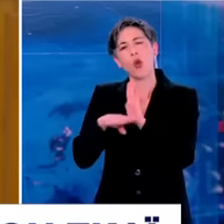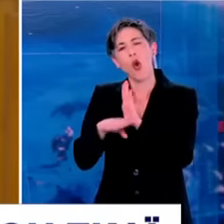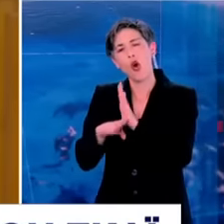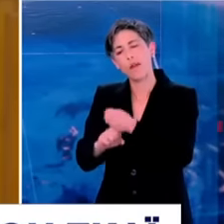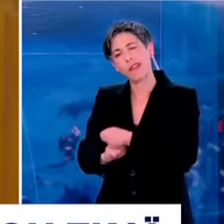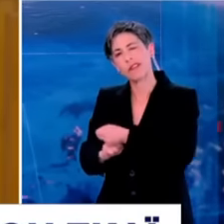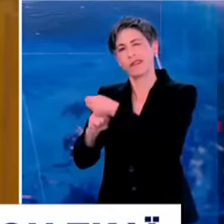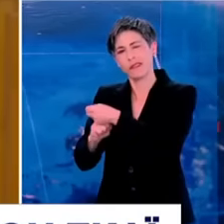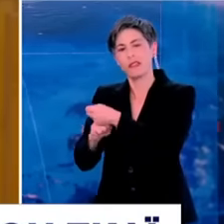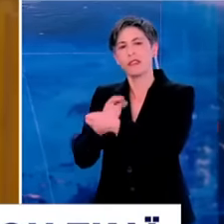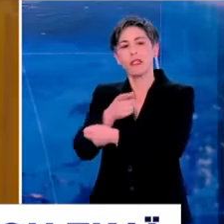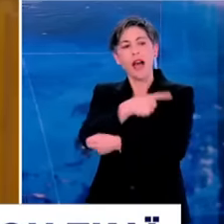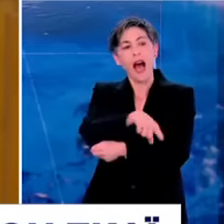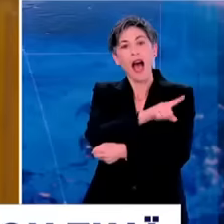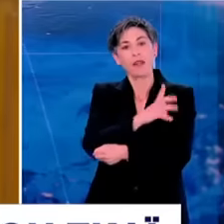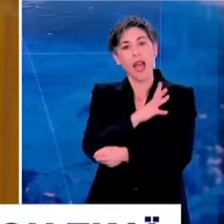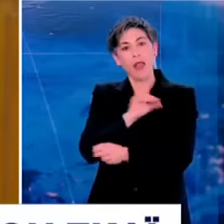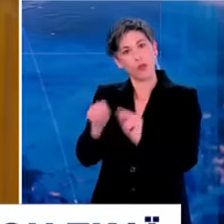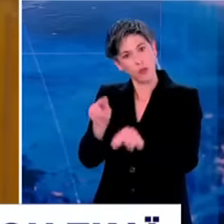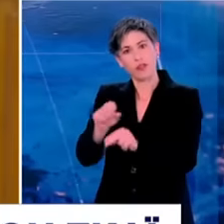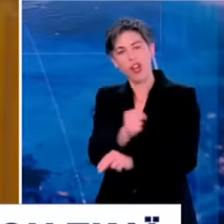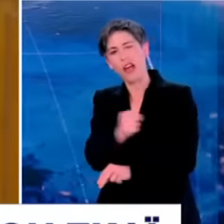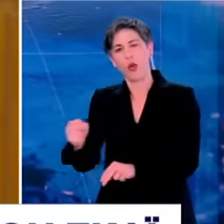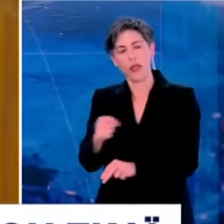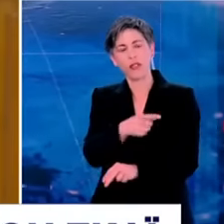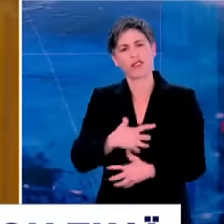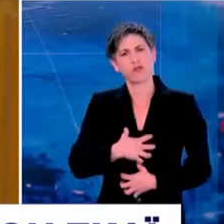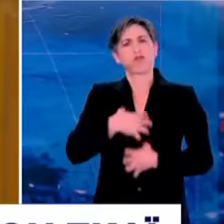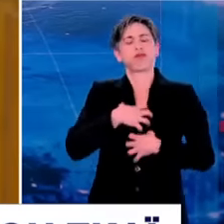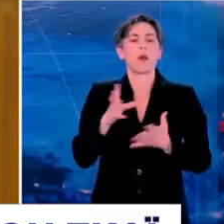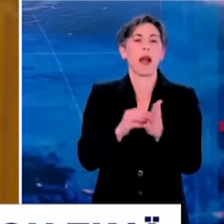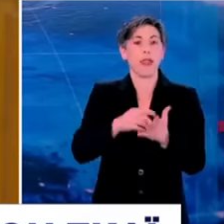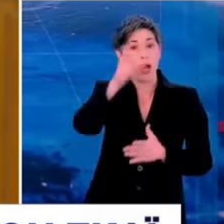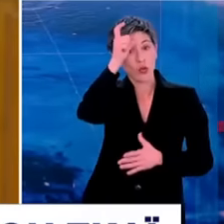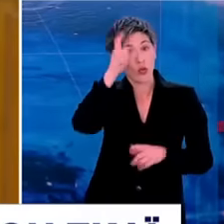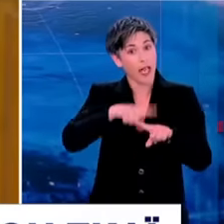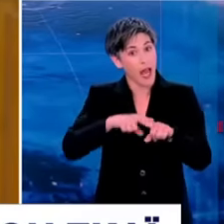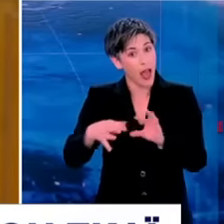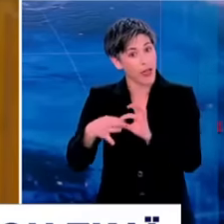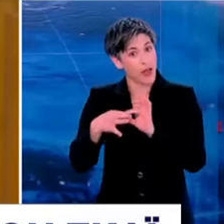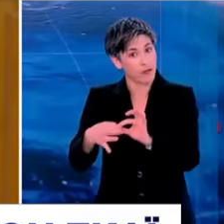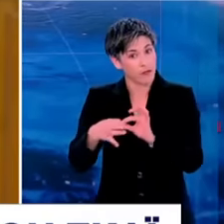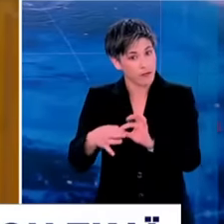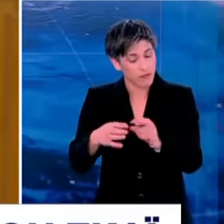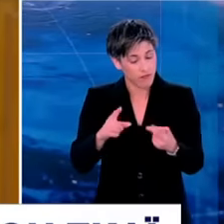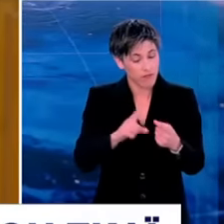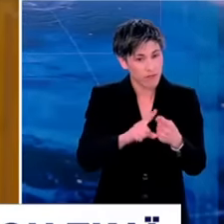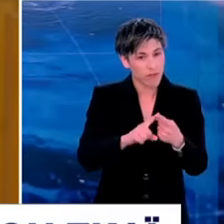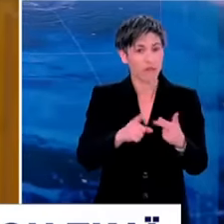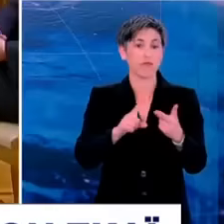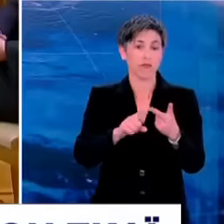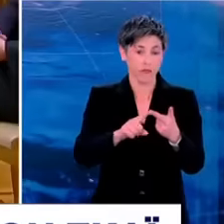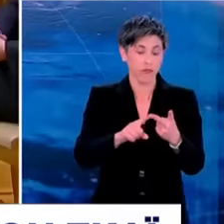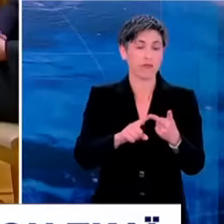ενοχλητικές για αυτό το ακροατήριο, όπως την ελληνοτουρκική προσέγγιση, όπως κυρίως, εξ όσων μπορώ εγώ